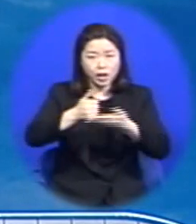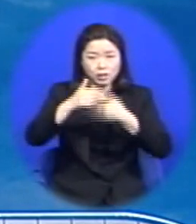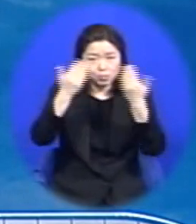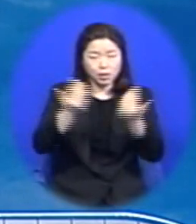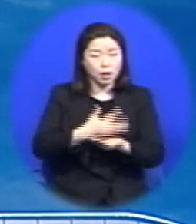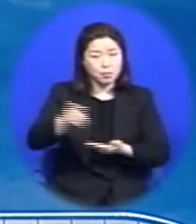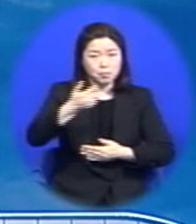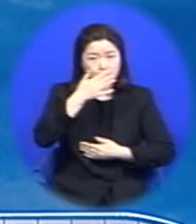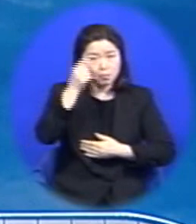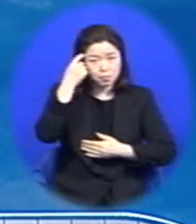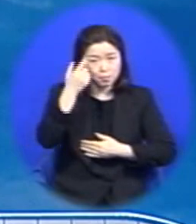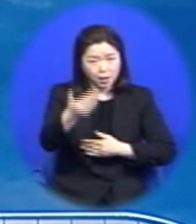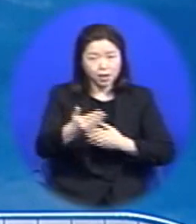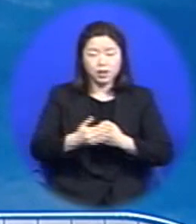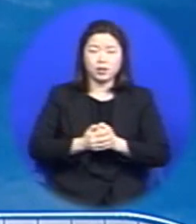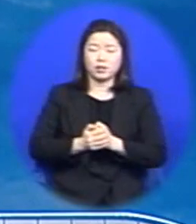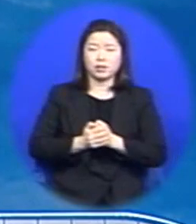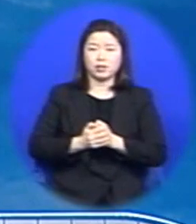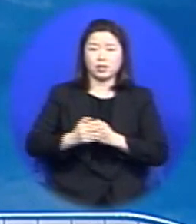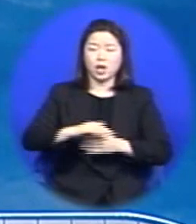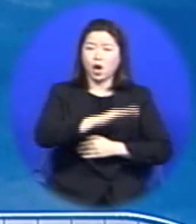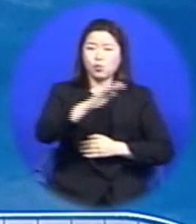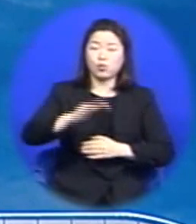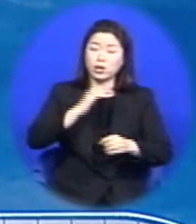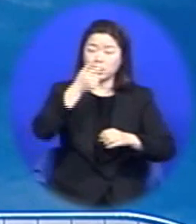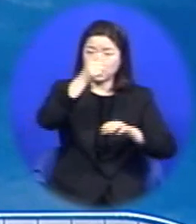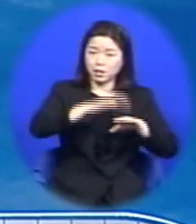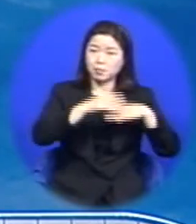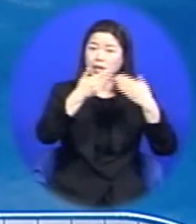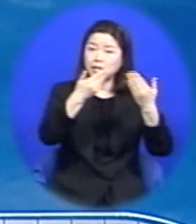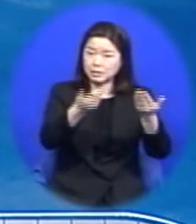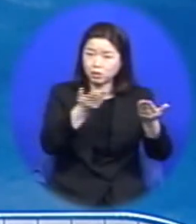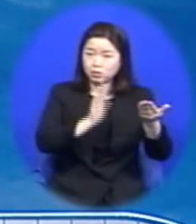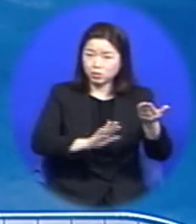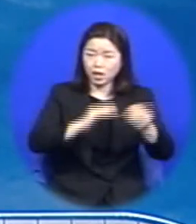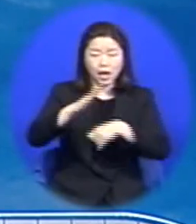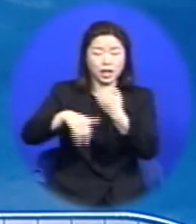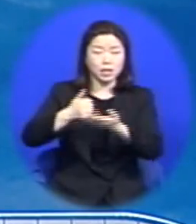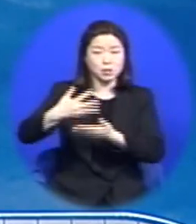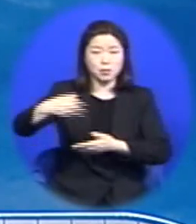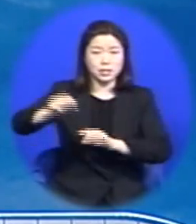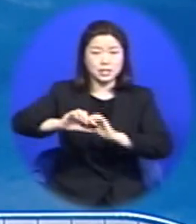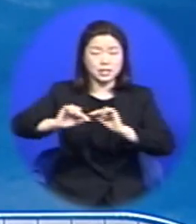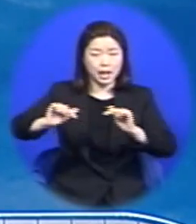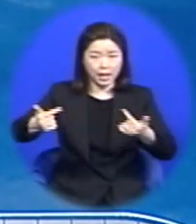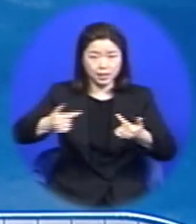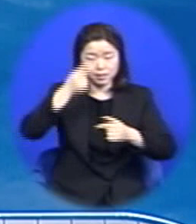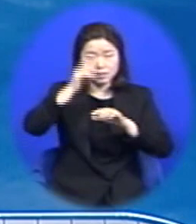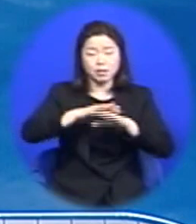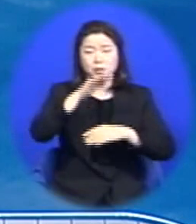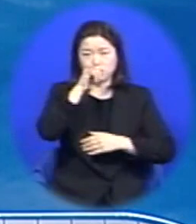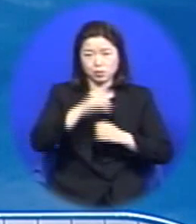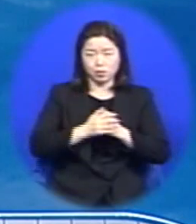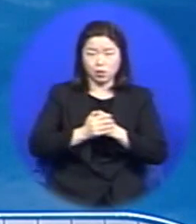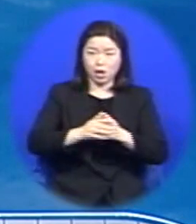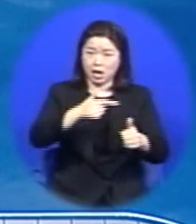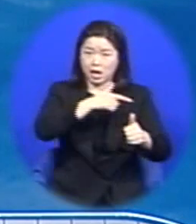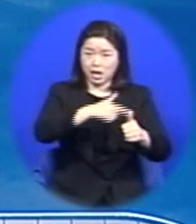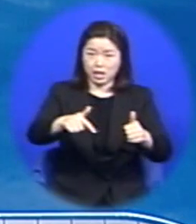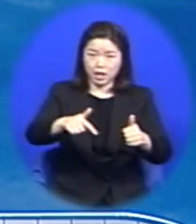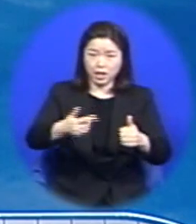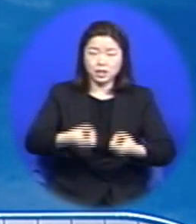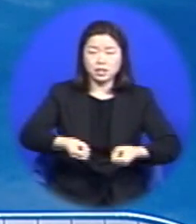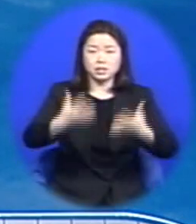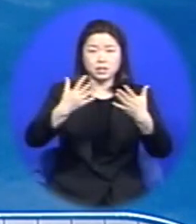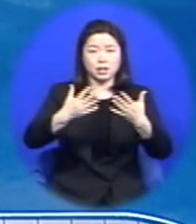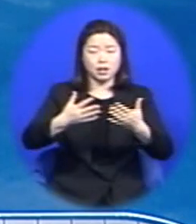성경에 보면 우리는 예배를 드렸는데 하나님이 안 받으시는 예배가 있습니다. 가인의 제사 하나님 안